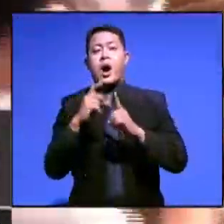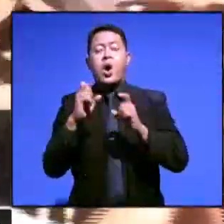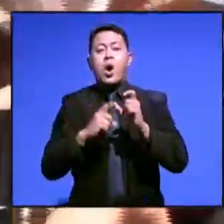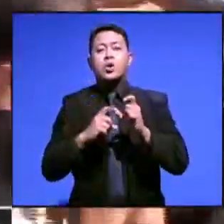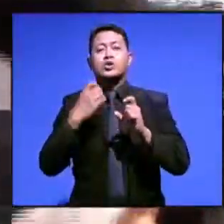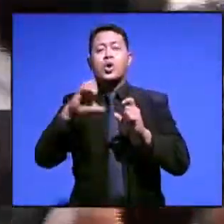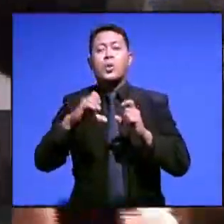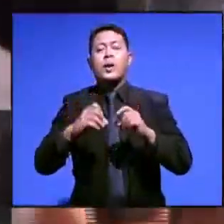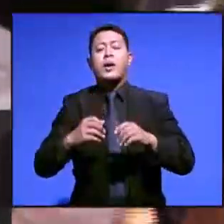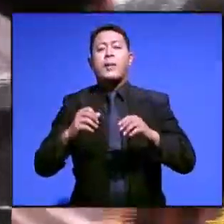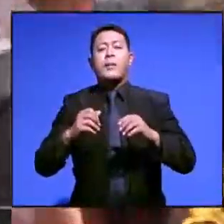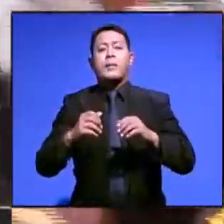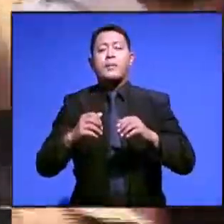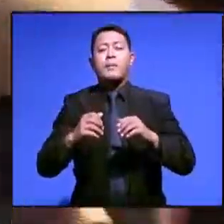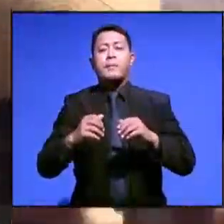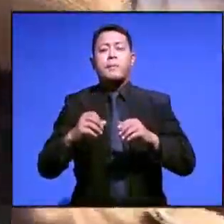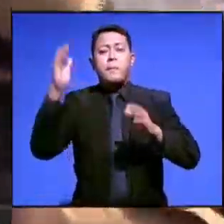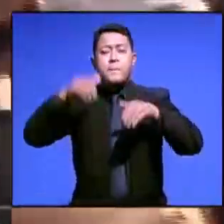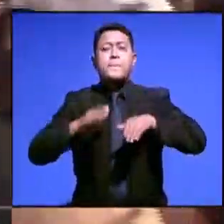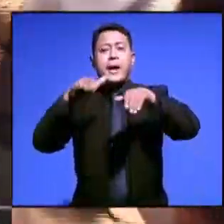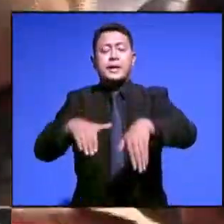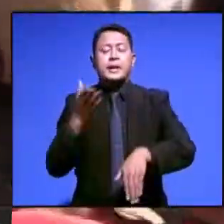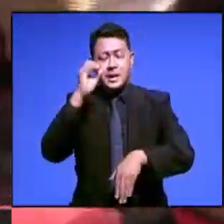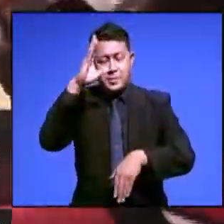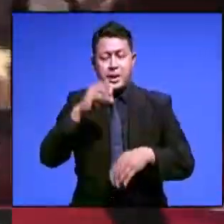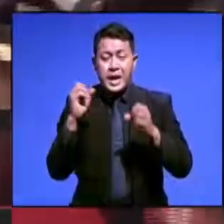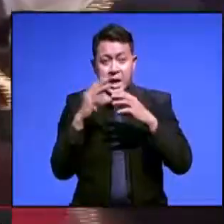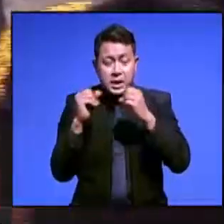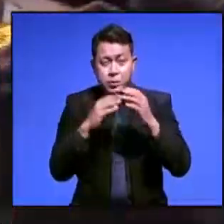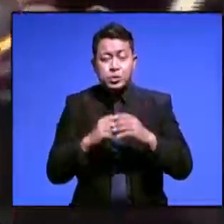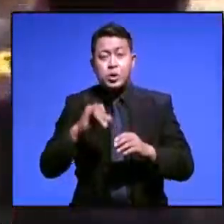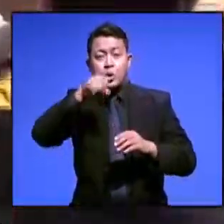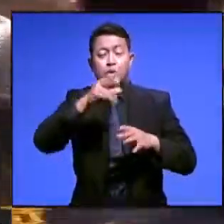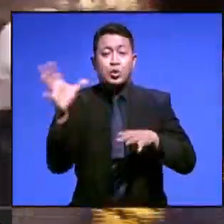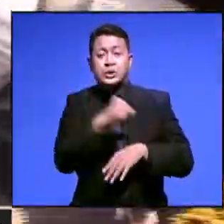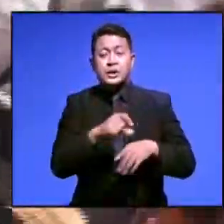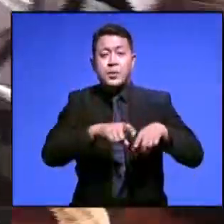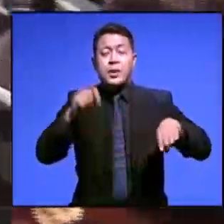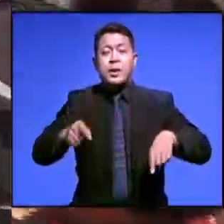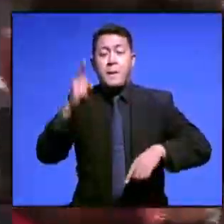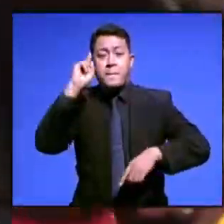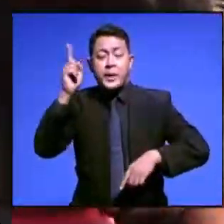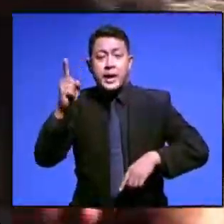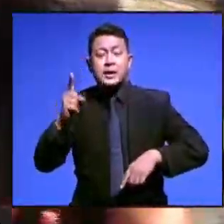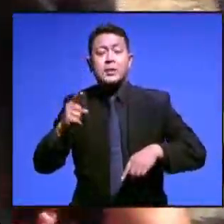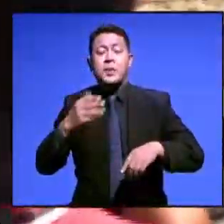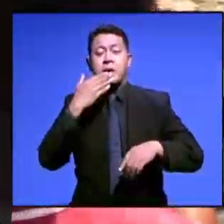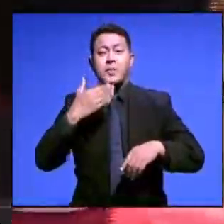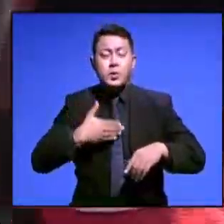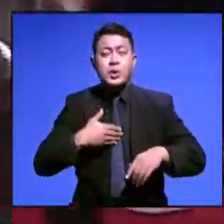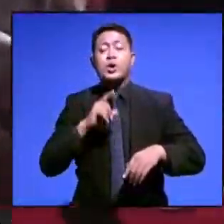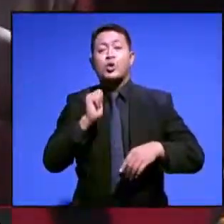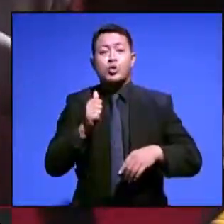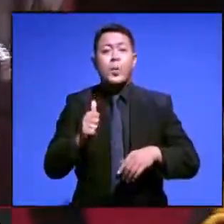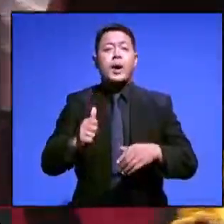Cokroaminoto, Menteng, Jakarta Pusat, Rabu pagi. Keributan terjadi saat jurusita pengadilan memberikan peringatan kepada penghuni agar